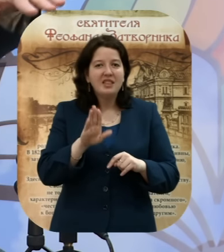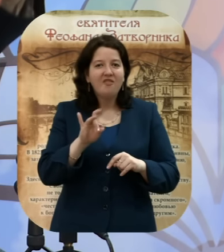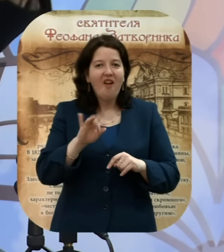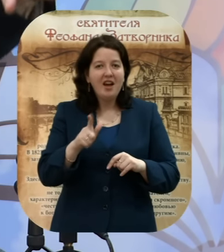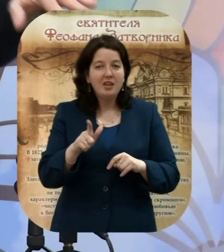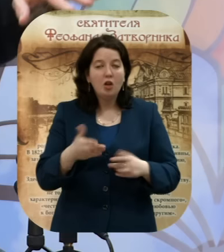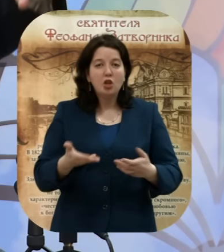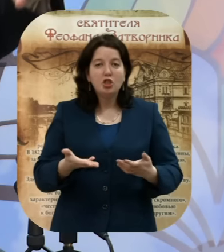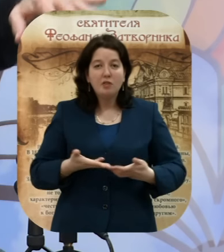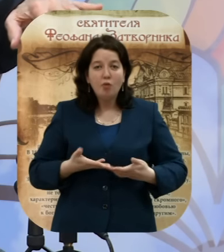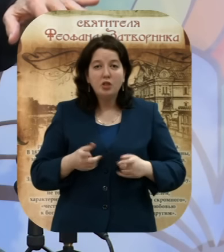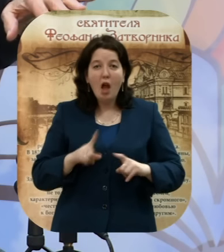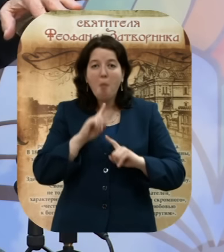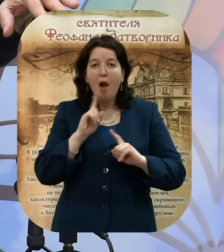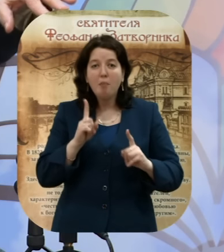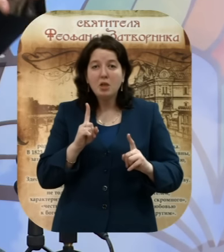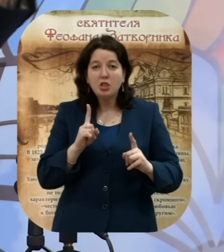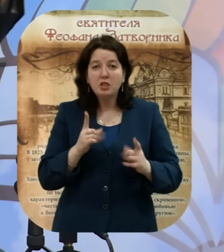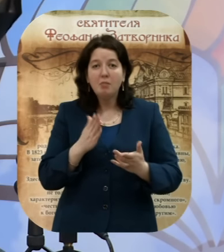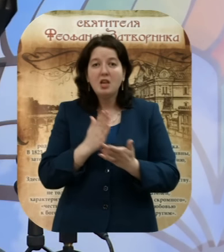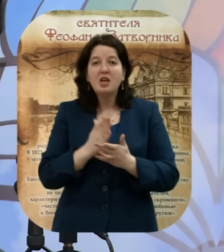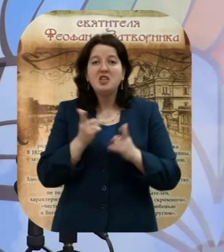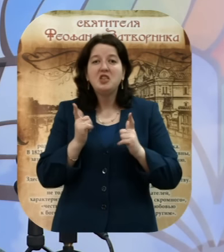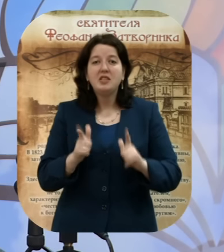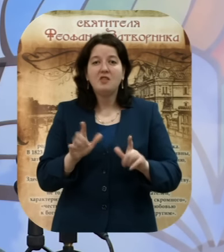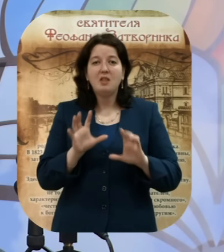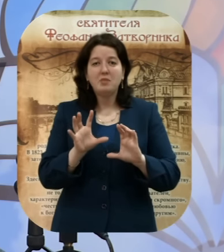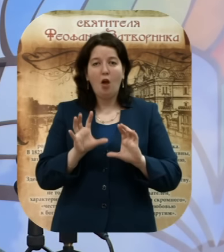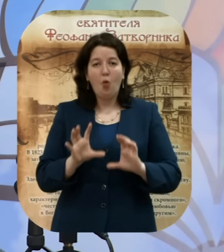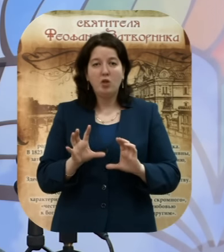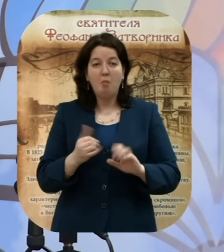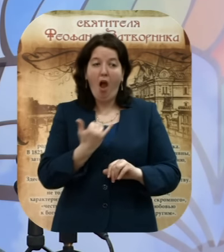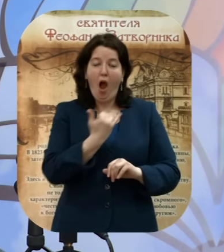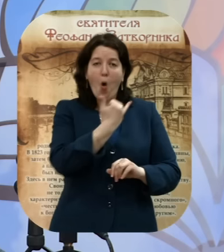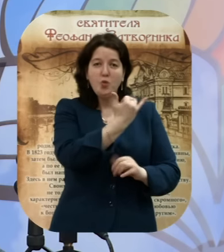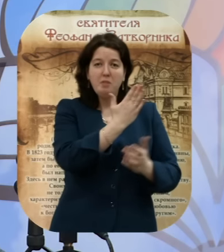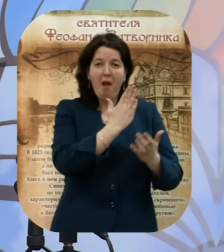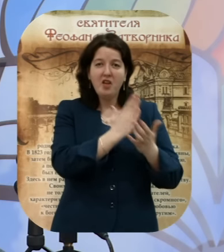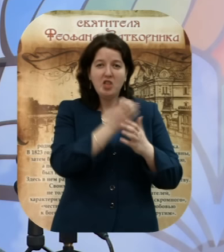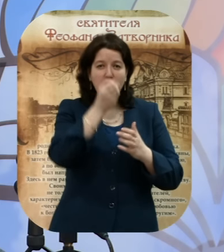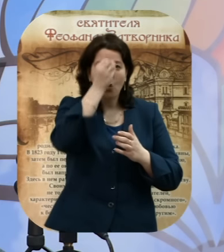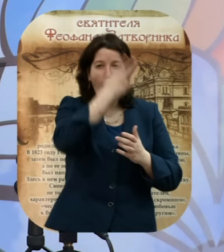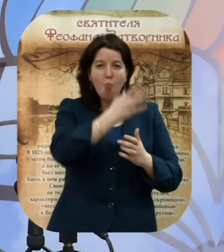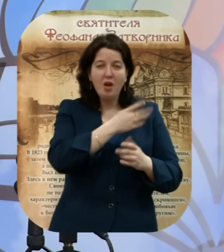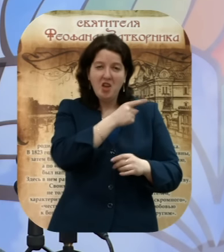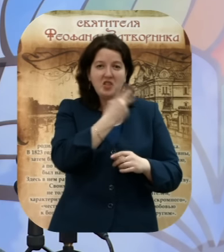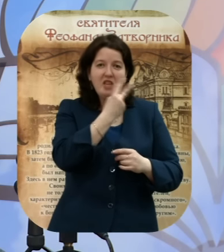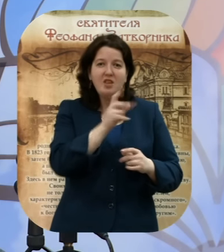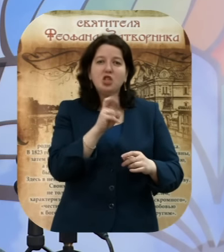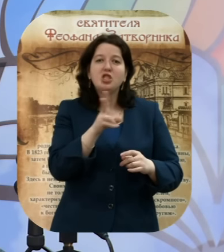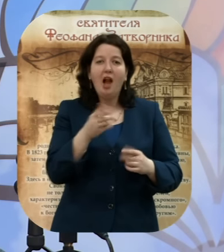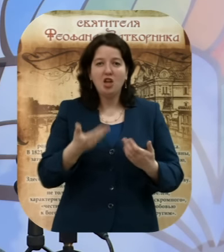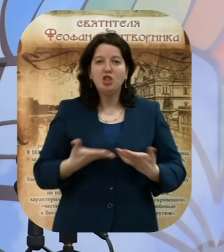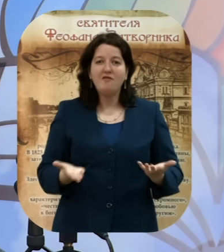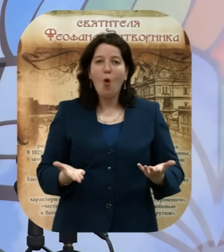ей биологическим законам. А у тебя, голубчик, есть ум. И ты видишь, как ты живешь.